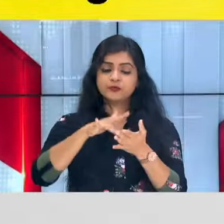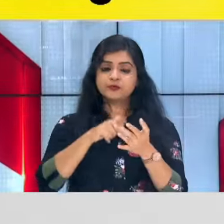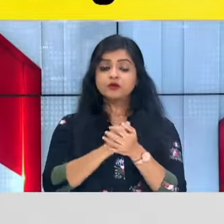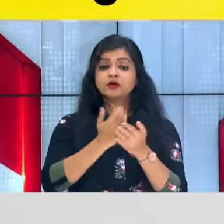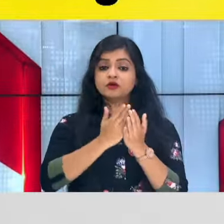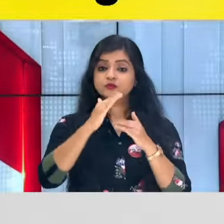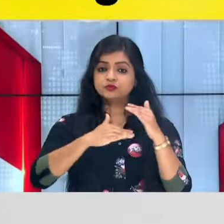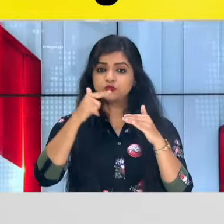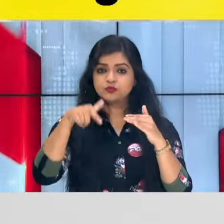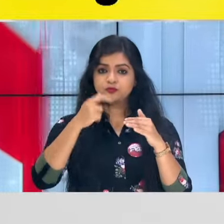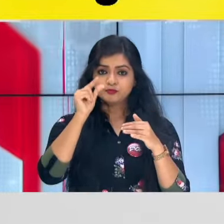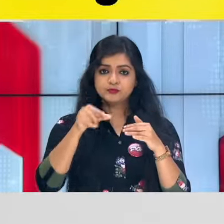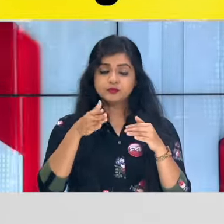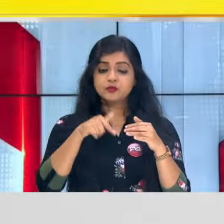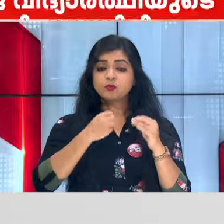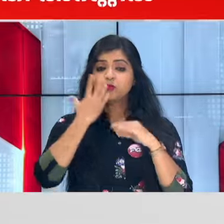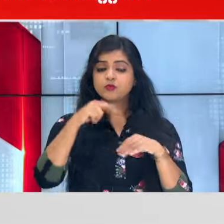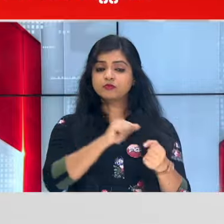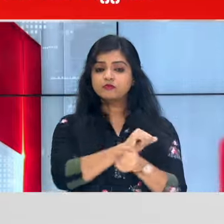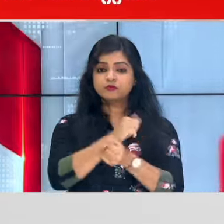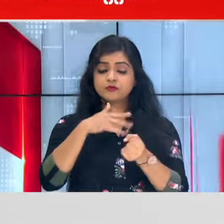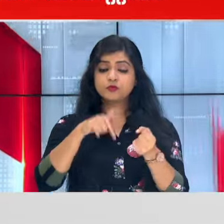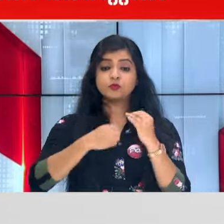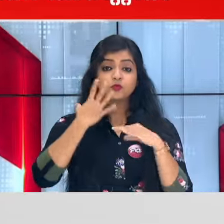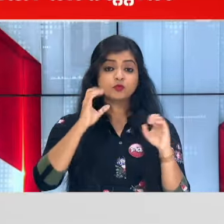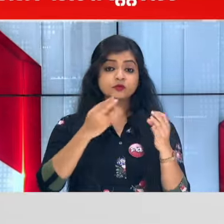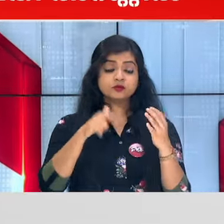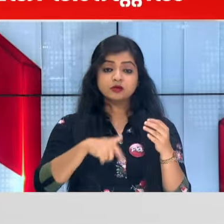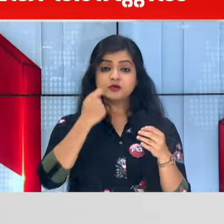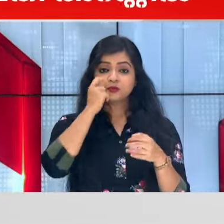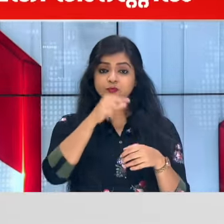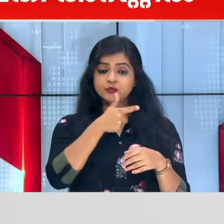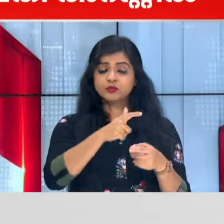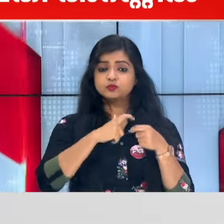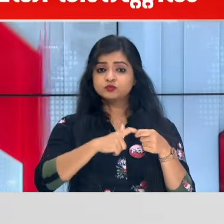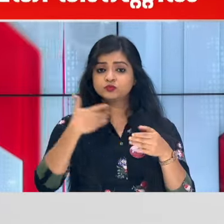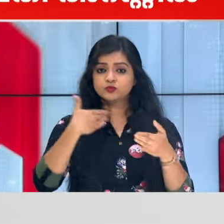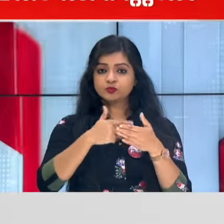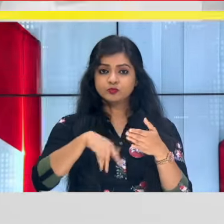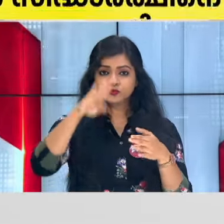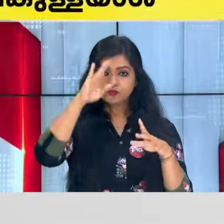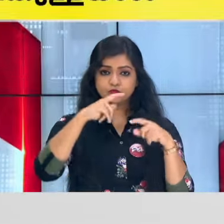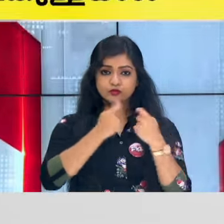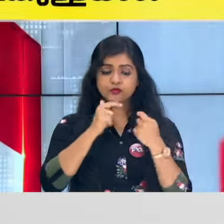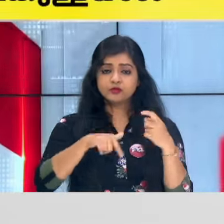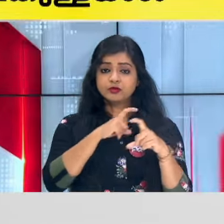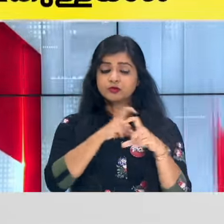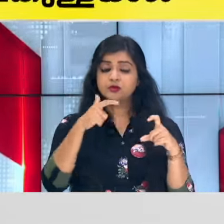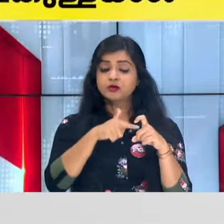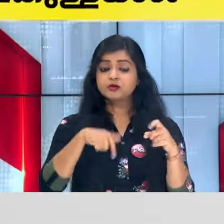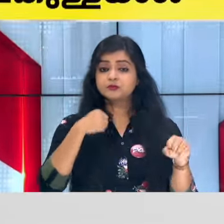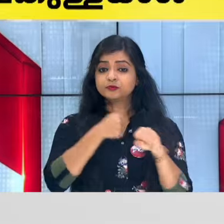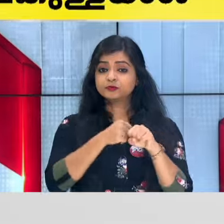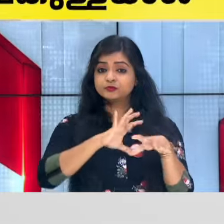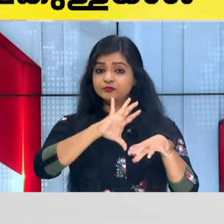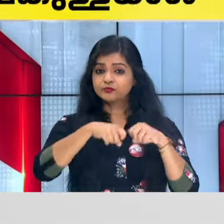ഈ വിദ്യാർത്ഥി ഇന്ന് രാവിലെയാണ് കസ്റ്റഡിയിലെടുക്കുന്നത്. ഇന്ന് രാവിലെ മുതൽ തന്നെ വിദ്യാർത്ഥിയെ പോലീസ് ചോദ്യം ചെയ്ത് വരികയായിരുന്നു. കൃത്യമായി ഈ വിഷയവുമായി ബന്ധപ്പെട്ട, ഈ മർദ്ദനവുമായി ബന്ധപ്പെട്ട